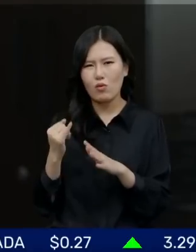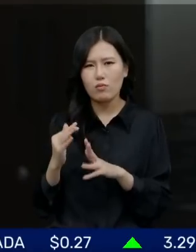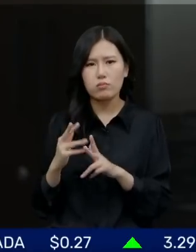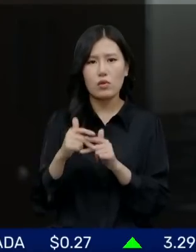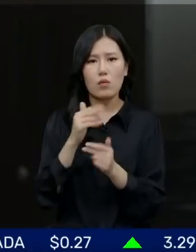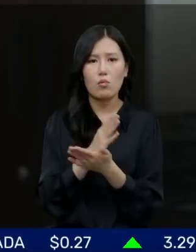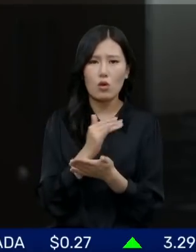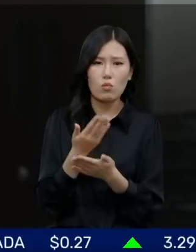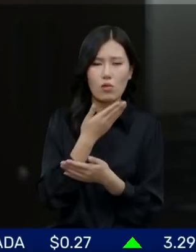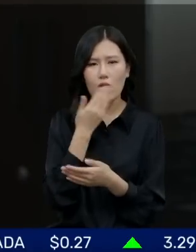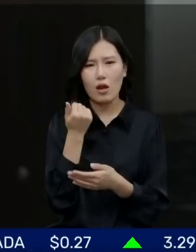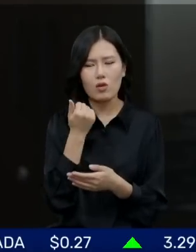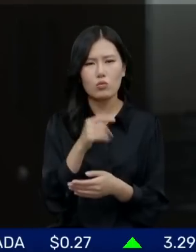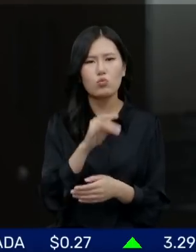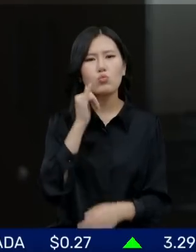дүгнэж байна вэ?